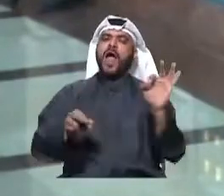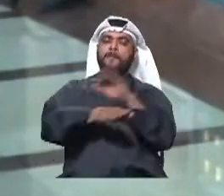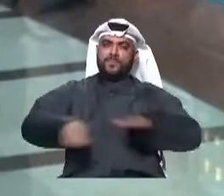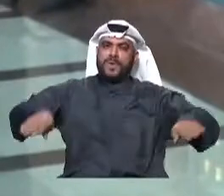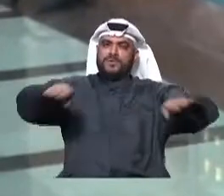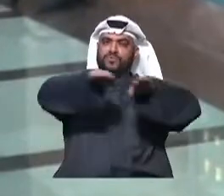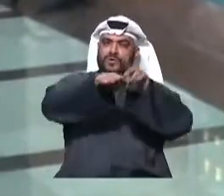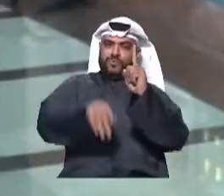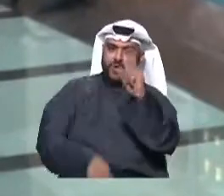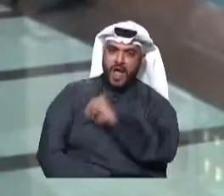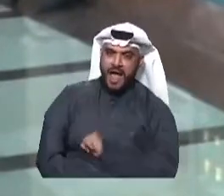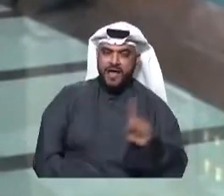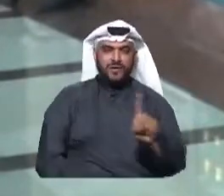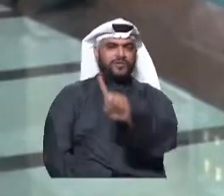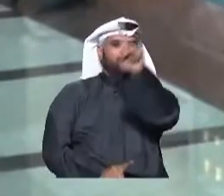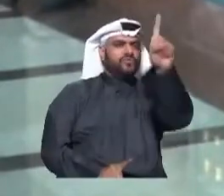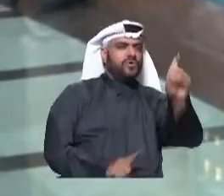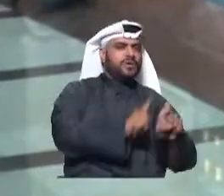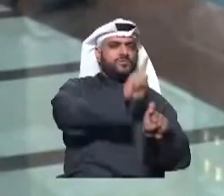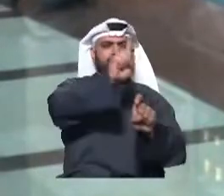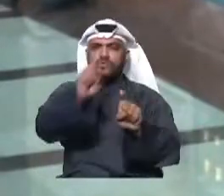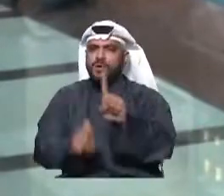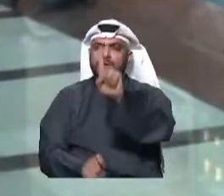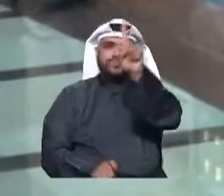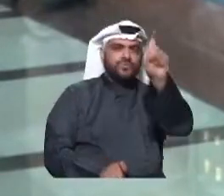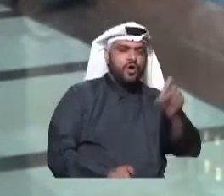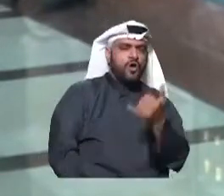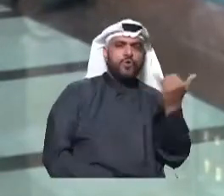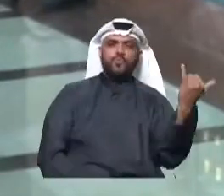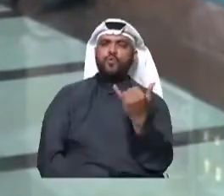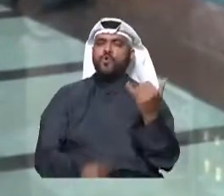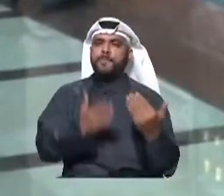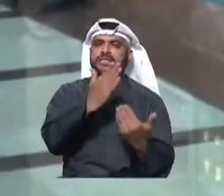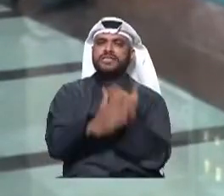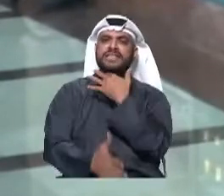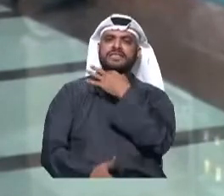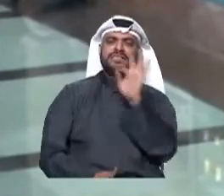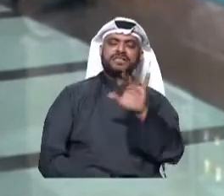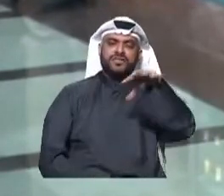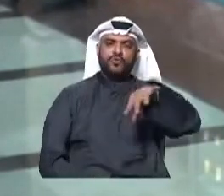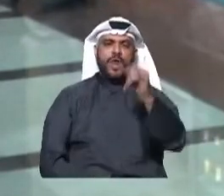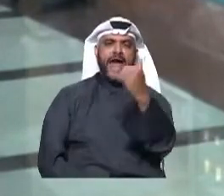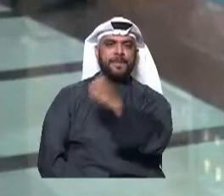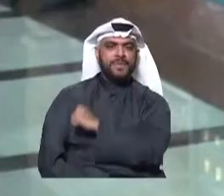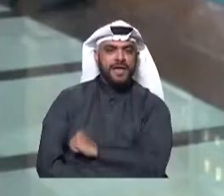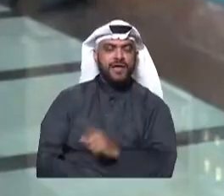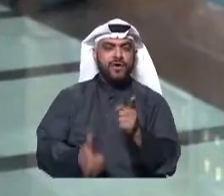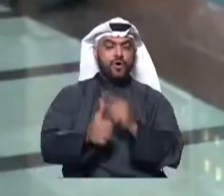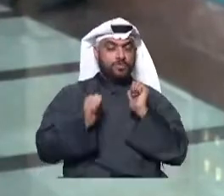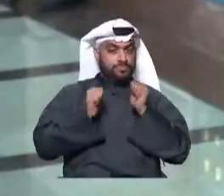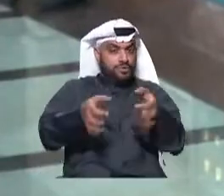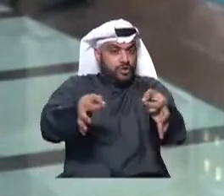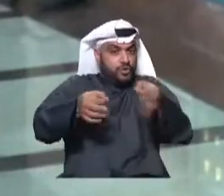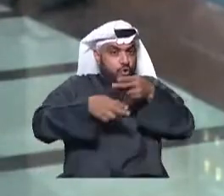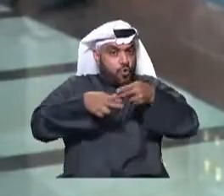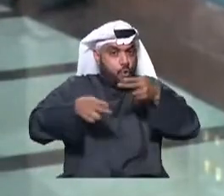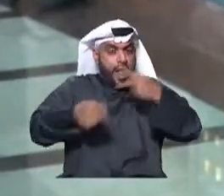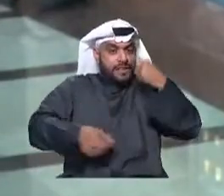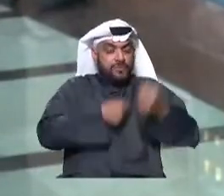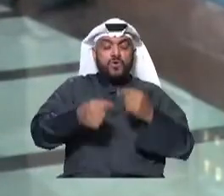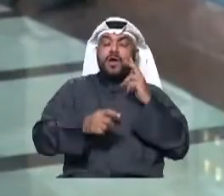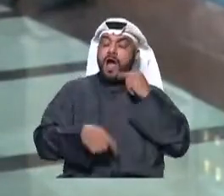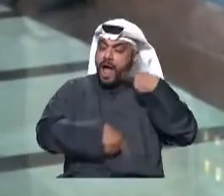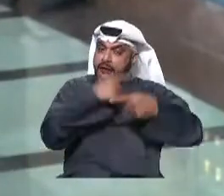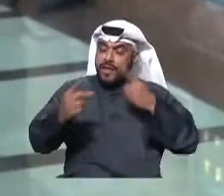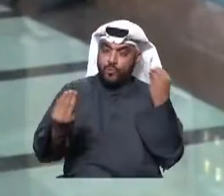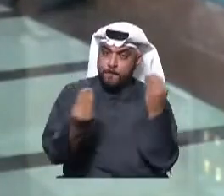الثالث، تم مناقشة أبرز وأهم القضايا والمستجدات على الساحة العربية والتي تحرص الكويت دائما على